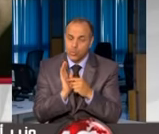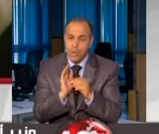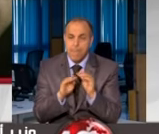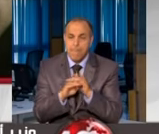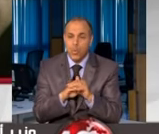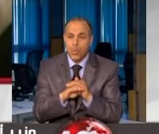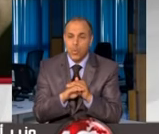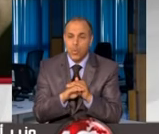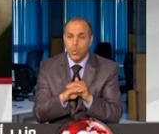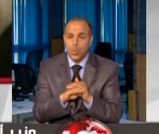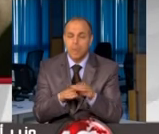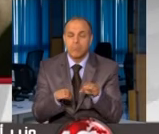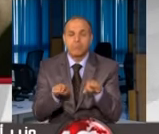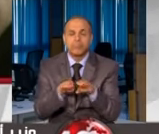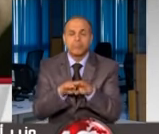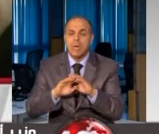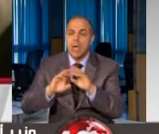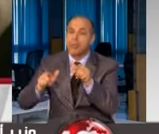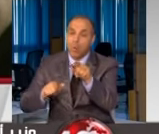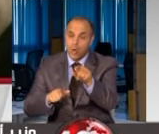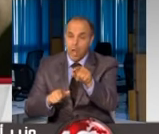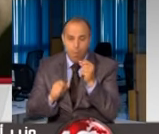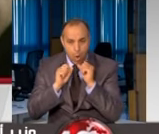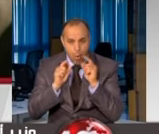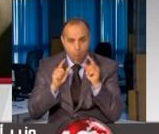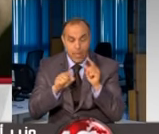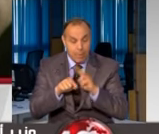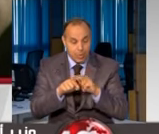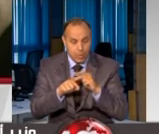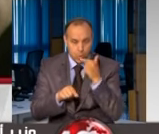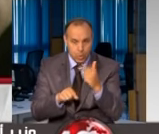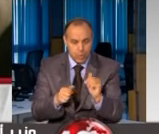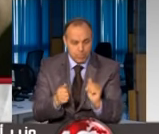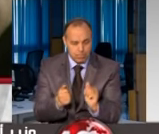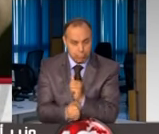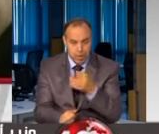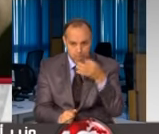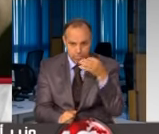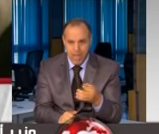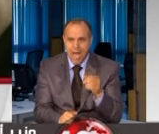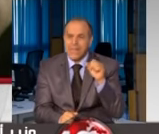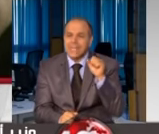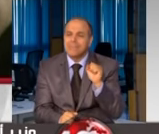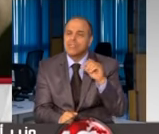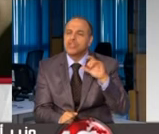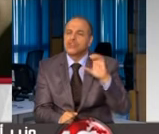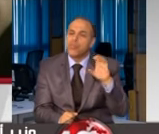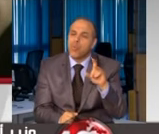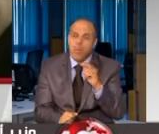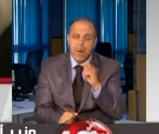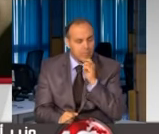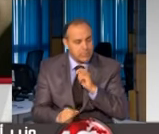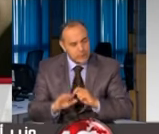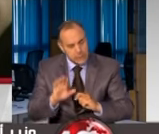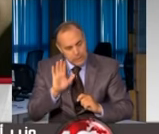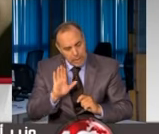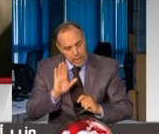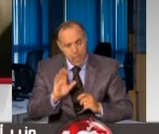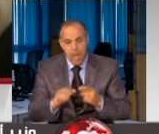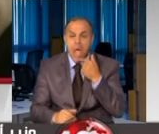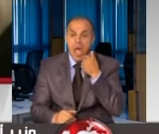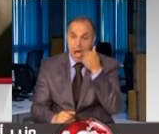والمتعلق بمسار العدالة الانتقالية. وأوضح حاتم العشي أن المصالحة الفعلية مع سليم شيبوب لم تتم بعد،